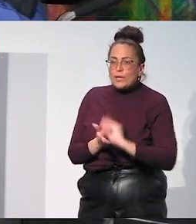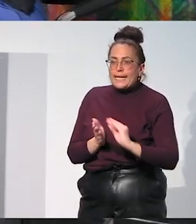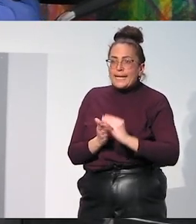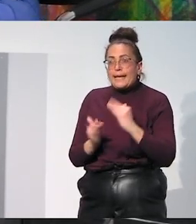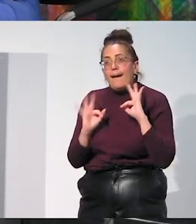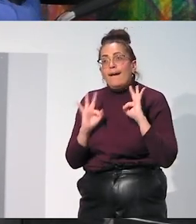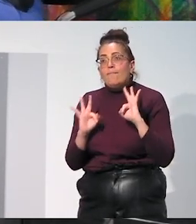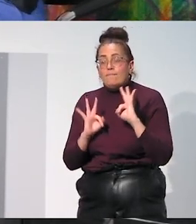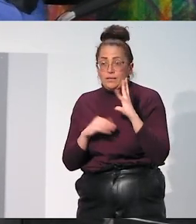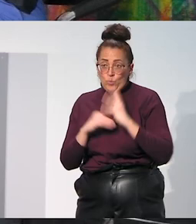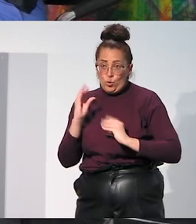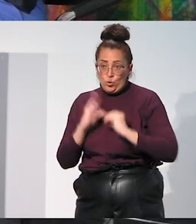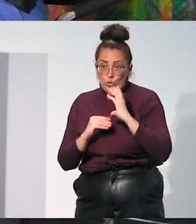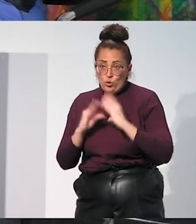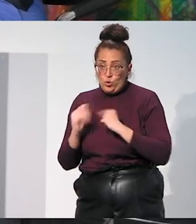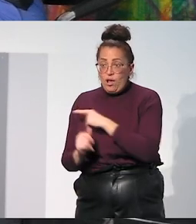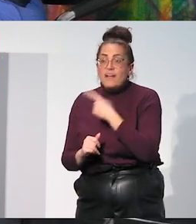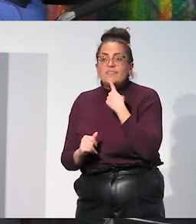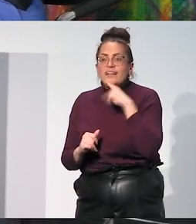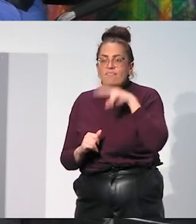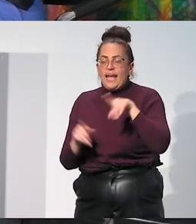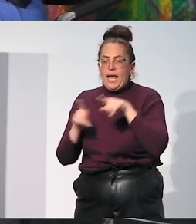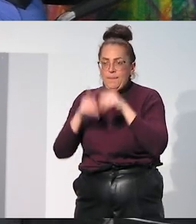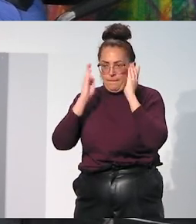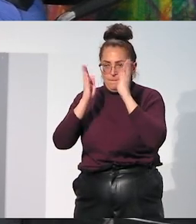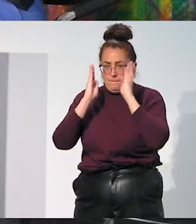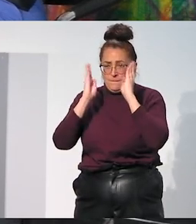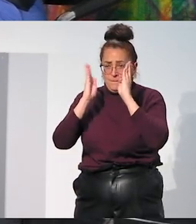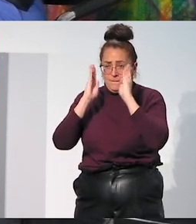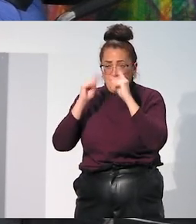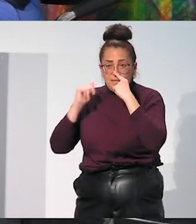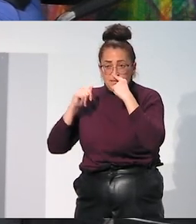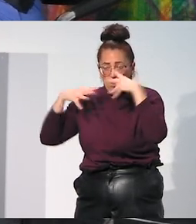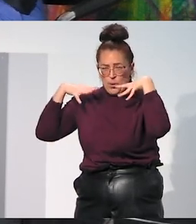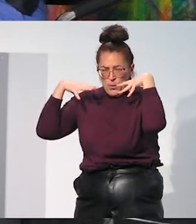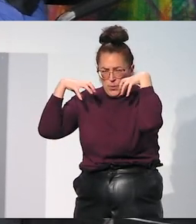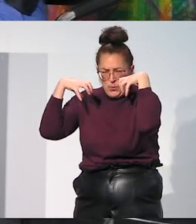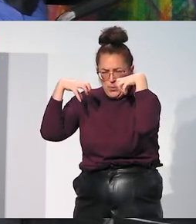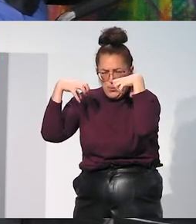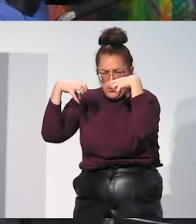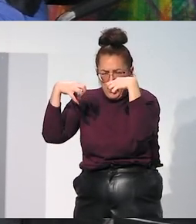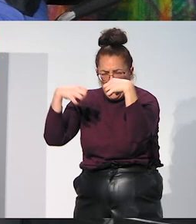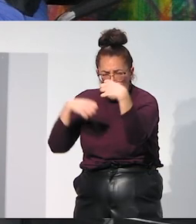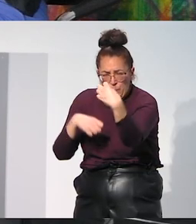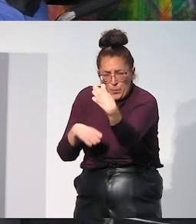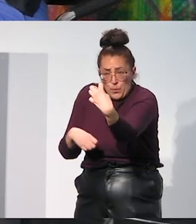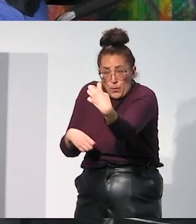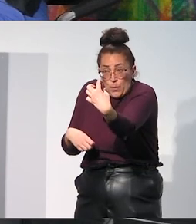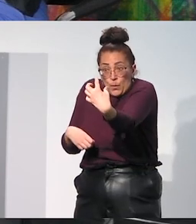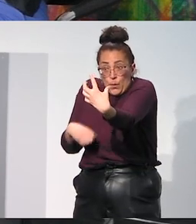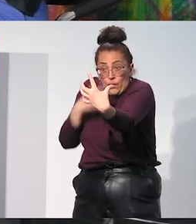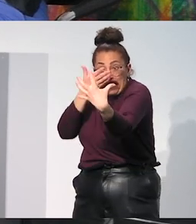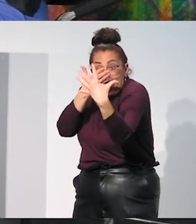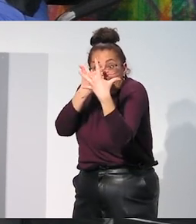Donc c'est la lumière de la fin? Oui. La douceur et la lumière de la fin de ce livre tendu. Oui. Oui, c'est ça le plus dangereux à